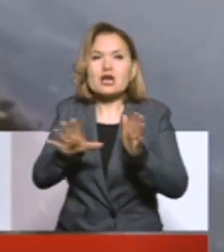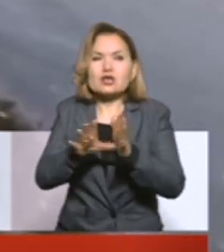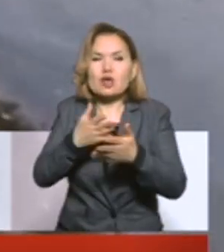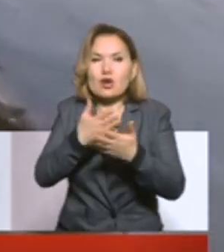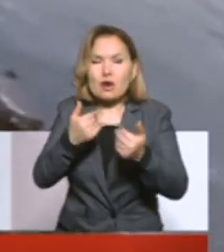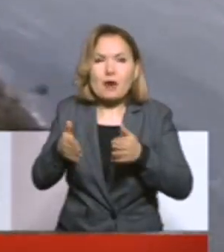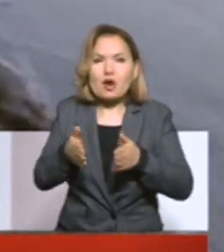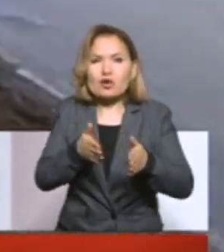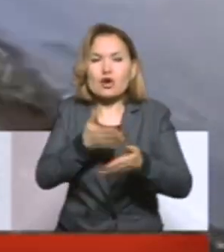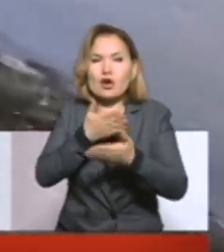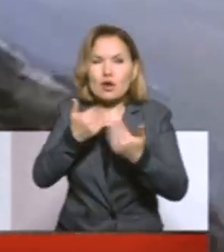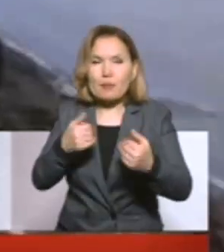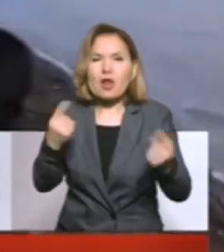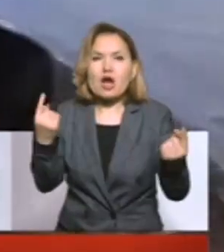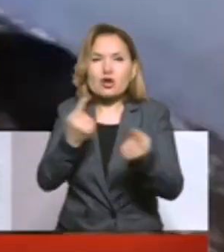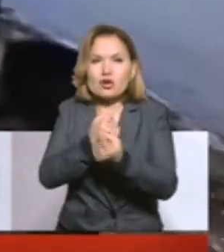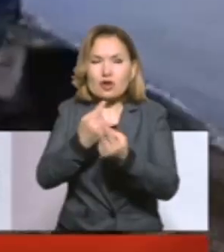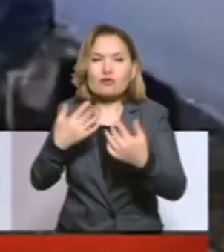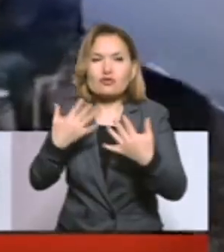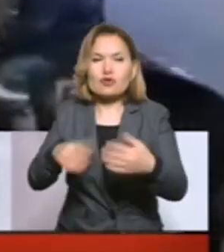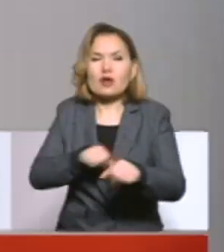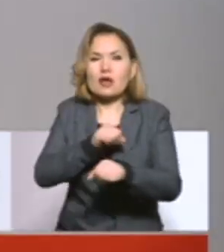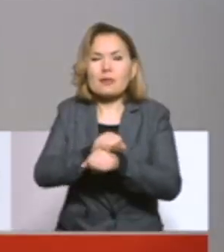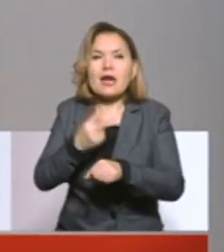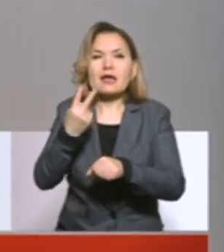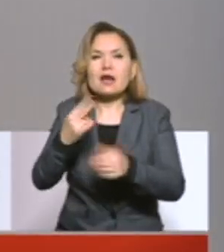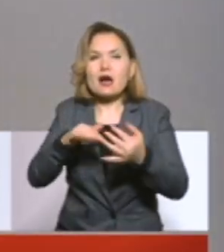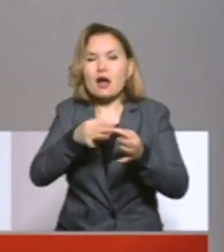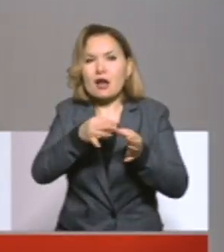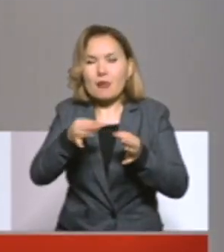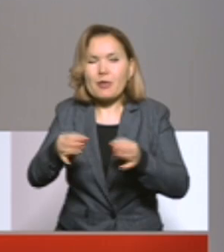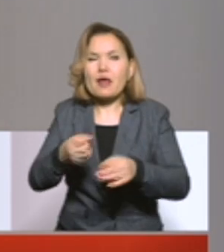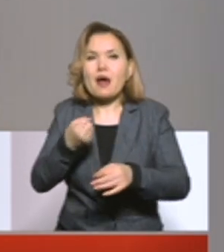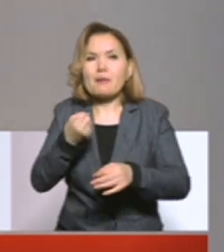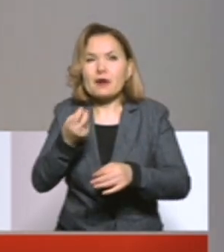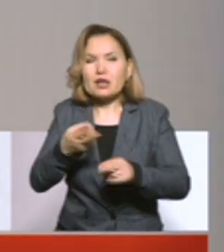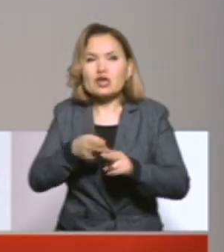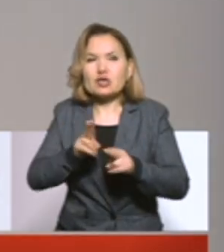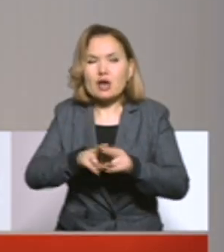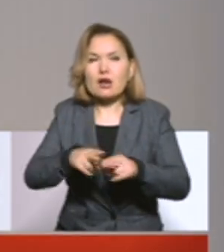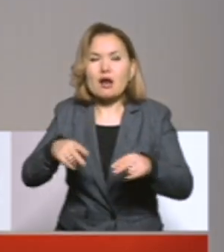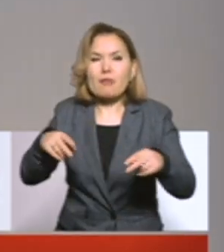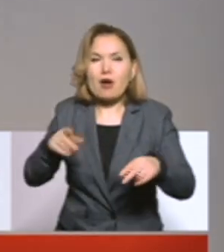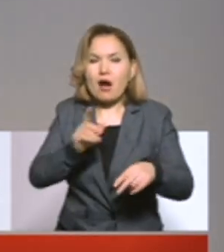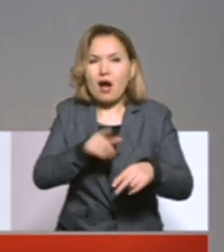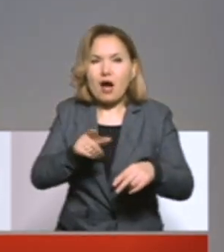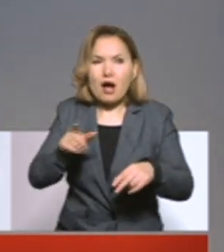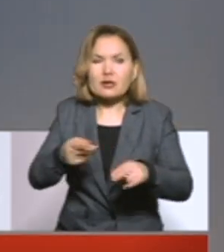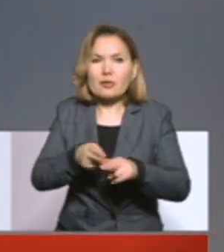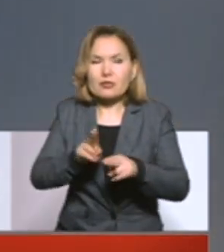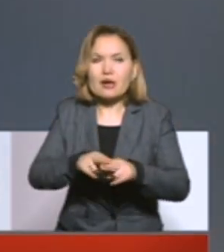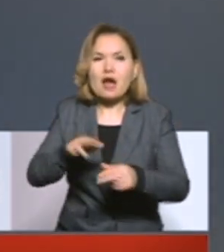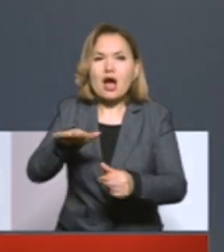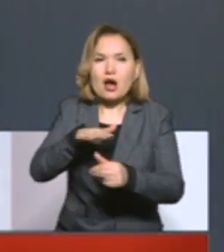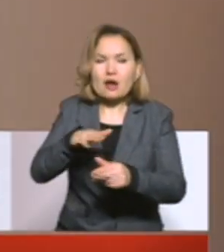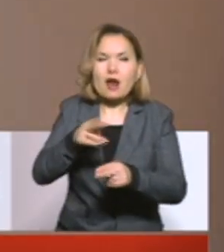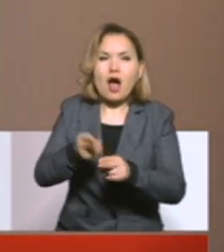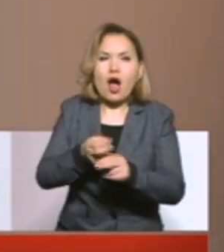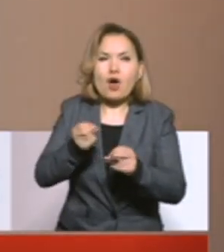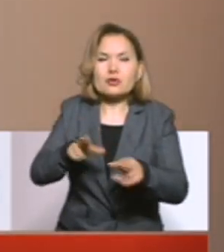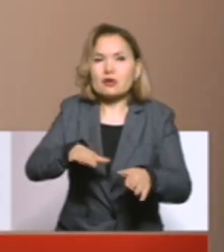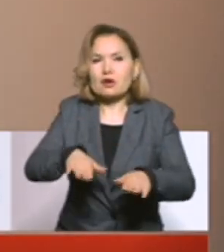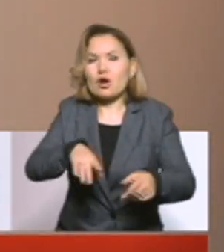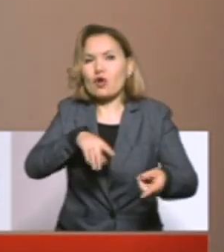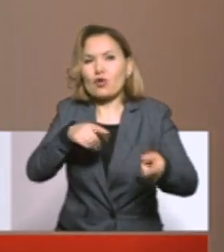байланыс үзілген, қатынас тоқтаған. Екі ауылдың және тағы бірнеше малшық ұстауындағы тұрғындар тікұшақпен қауіпсіз жерге